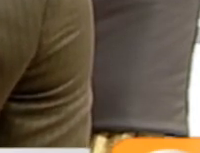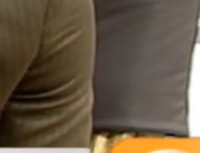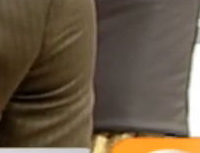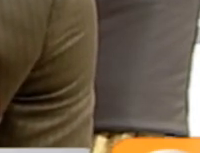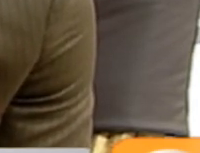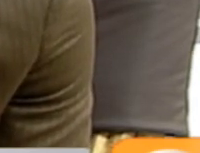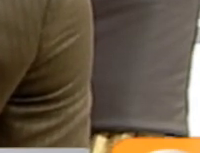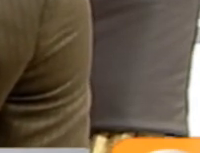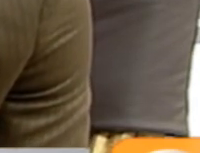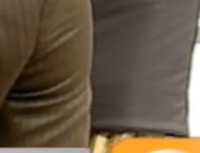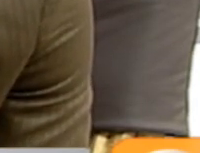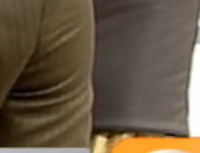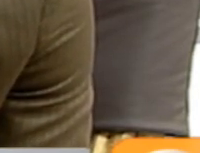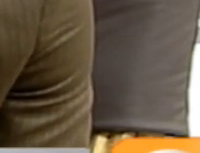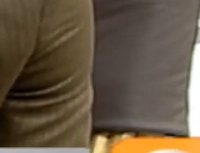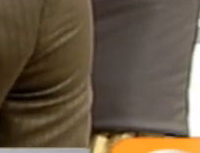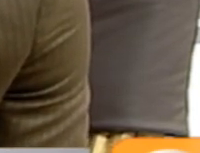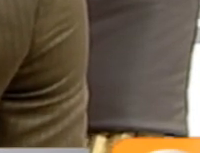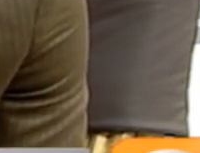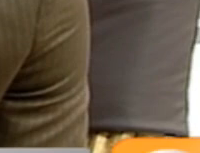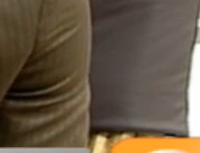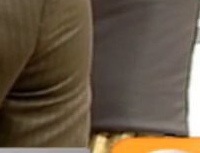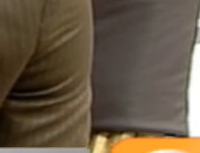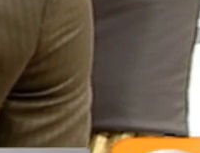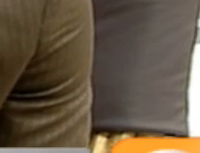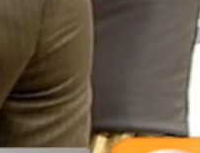kwamba anaona kwamba heri nitafute suluhisho.